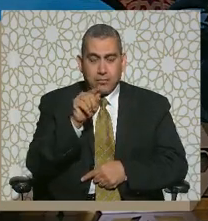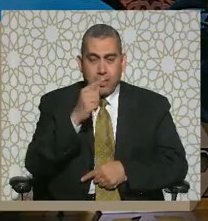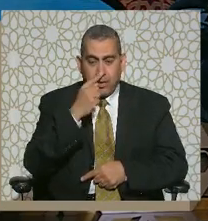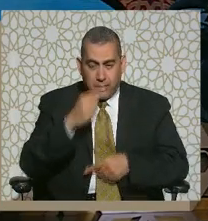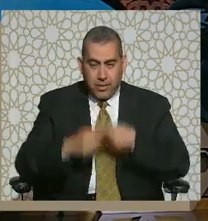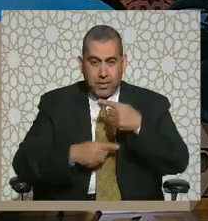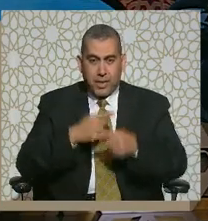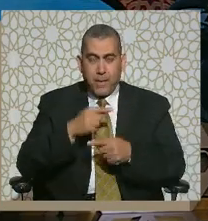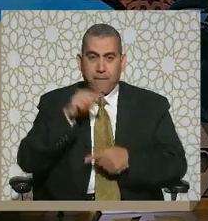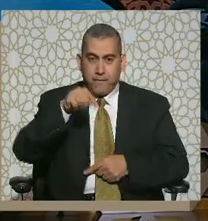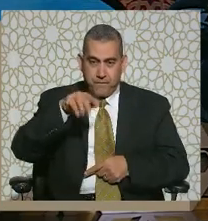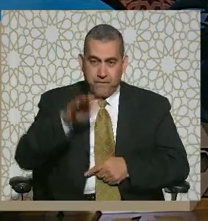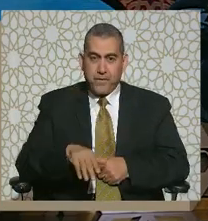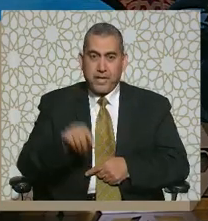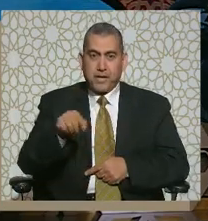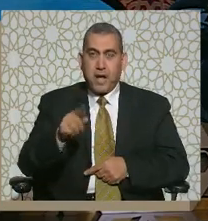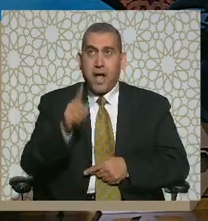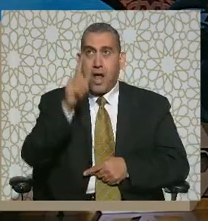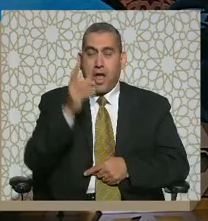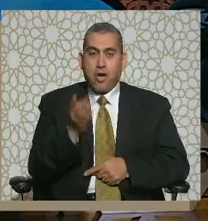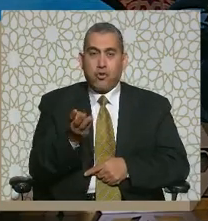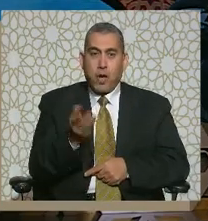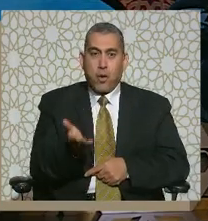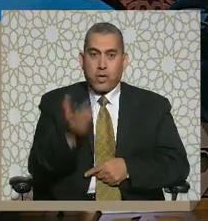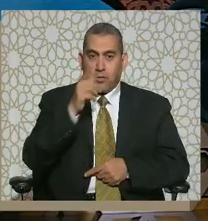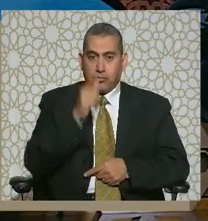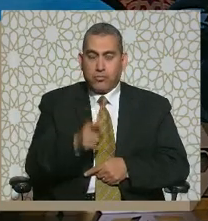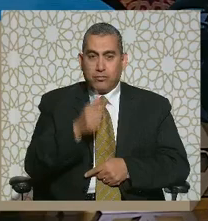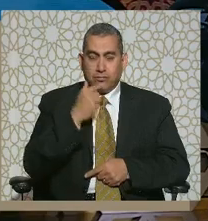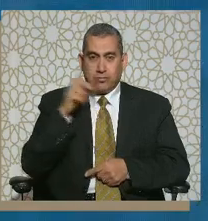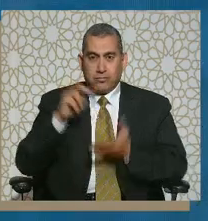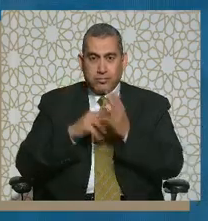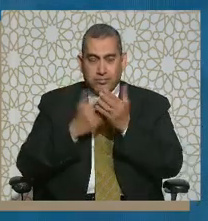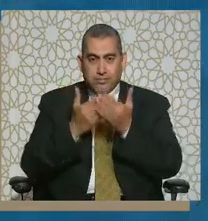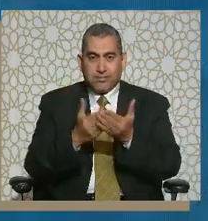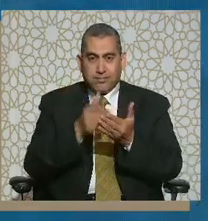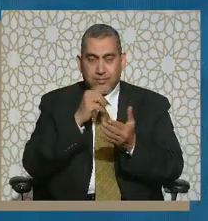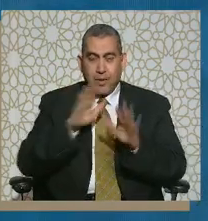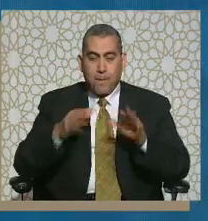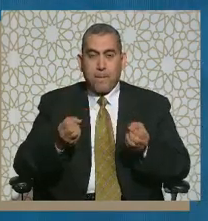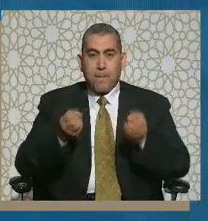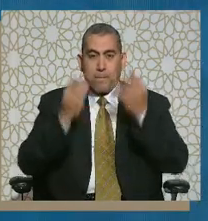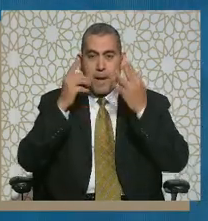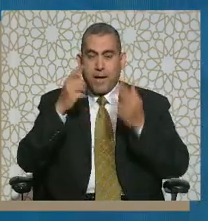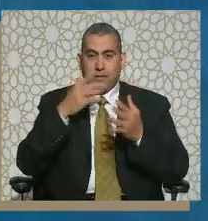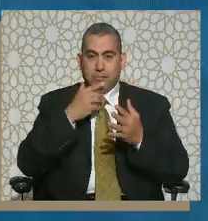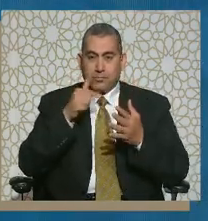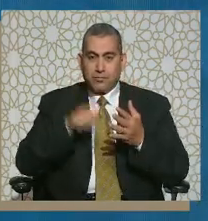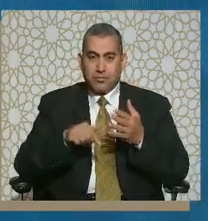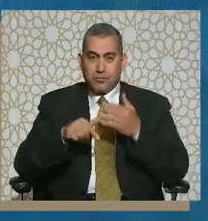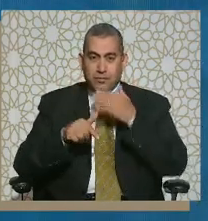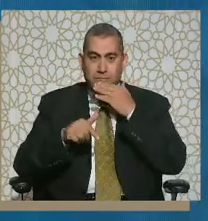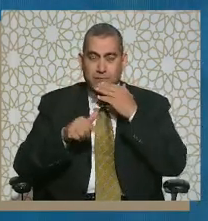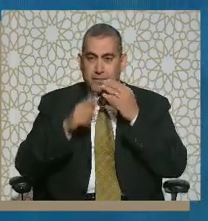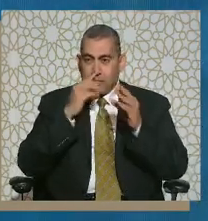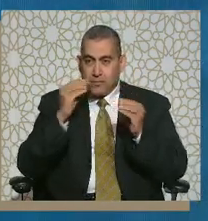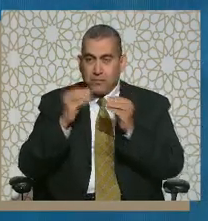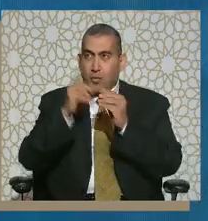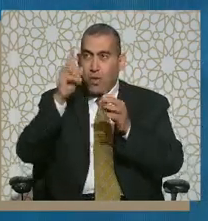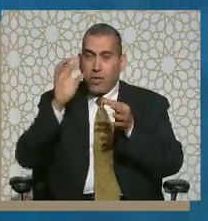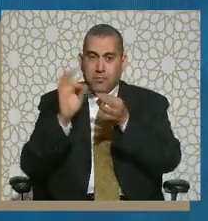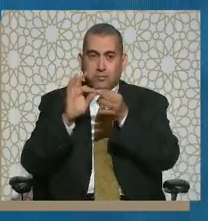في حد الله سبحانه وتعالى ما أنسك بيه، ملائكة الكرام ودي الله سبحانه